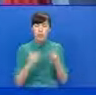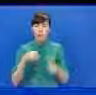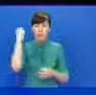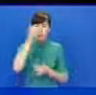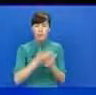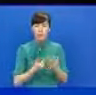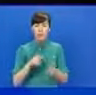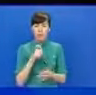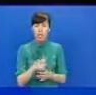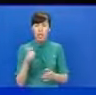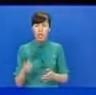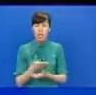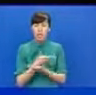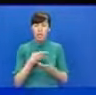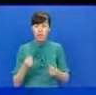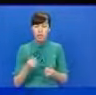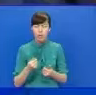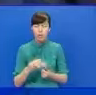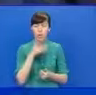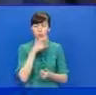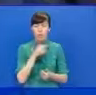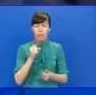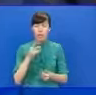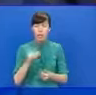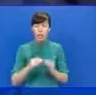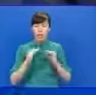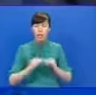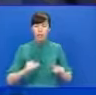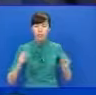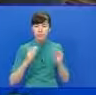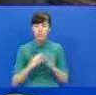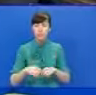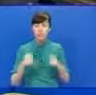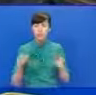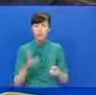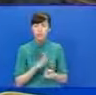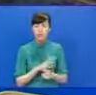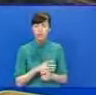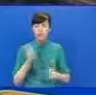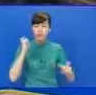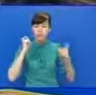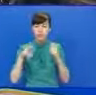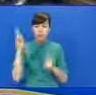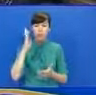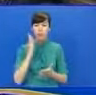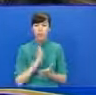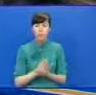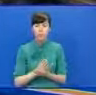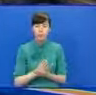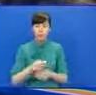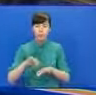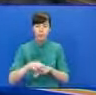жылдары жұртынан таппай жүргенде отағасы Арнур балалар үйін ашқан. Алды институтта оқып отыр, күйеуі